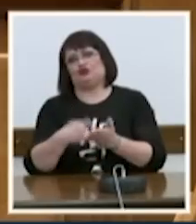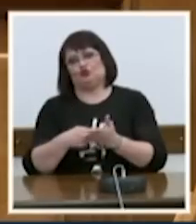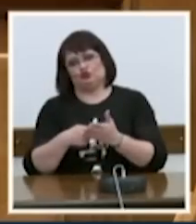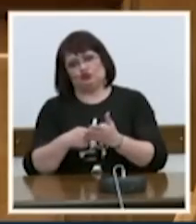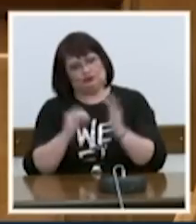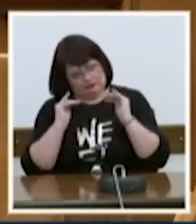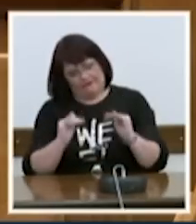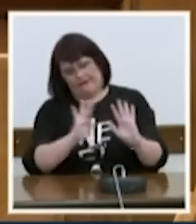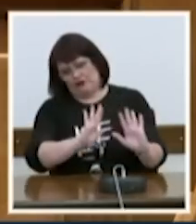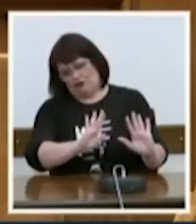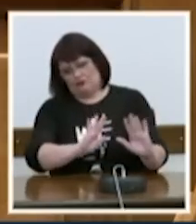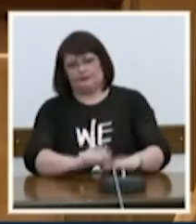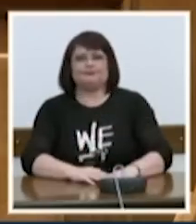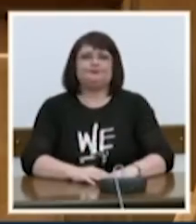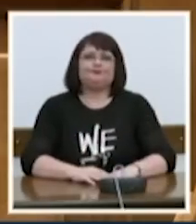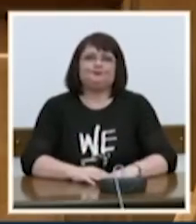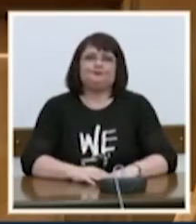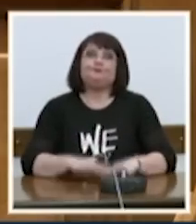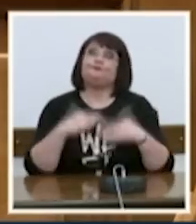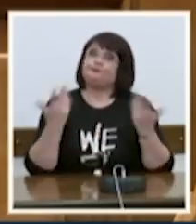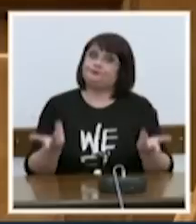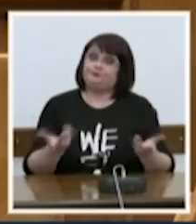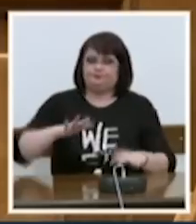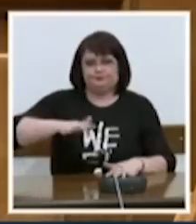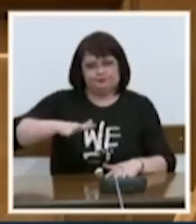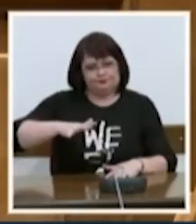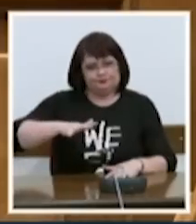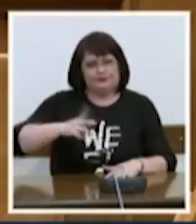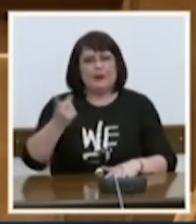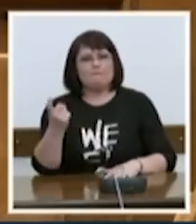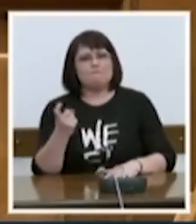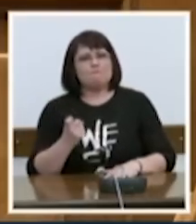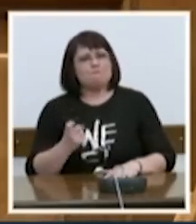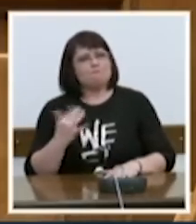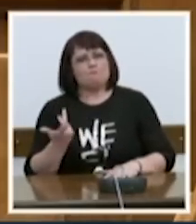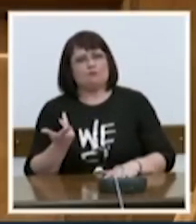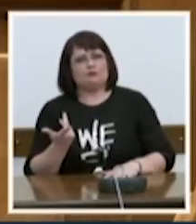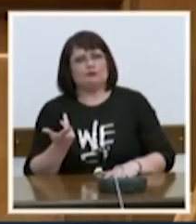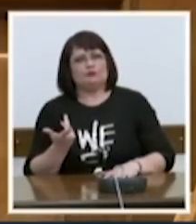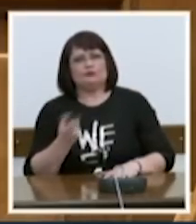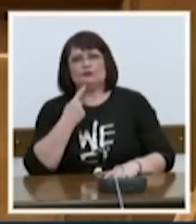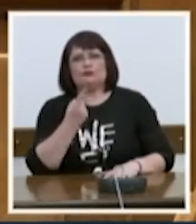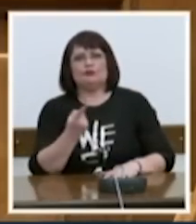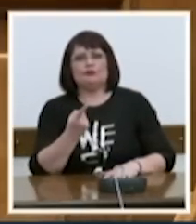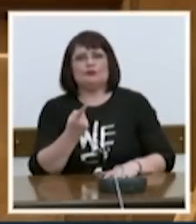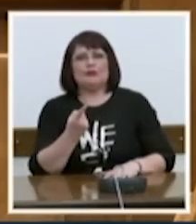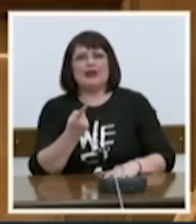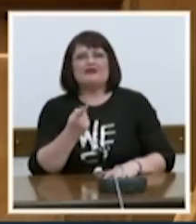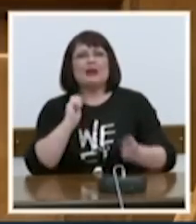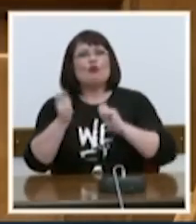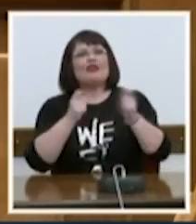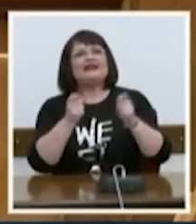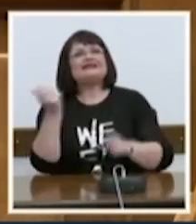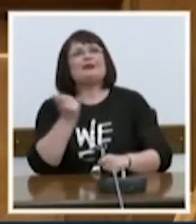είναι? Όμως ίσως η μεγαλύτερη πρόκληση είναι τα περιβόητα pass. Έχετε